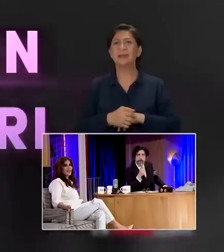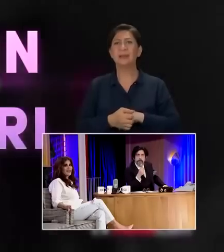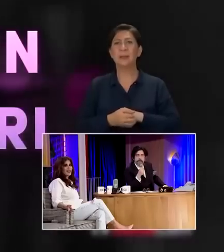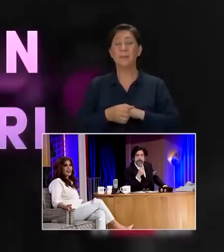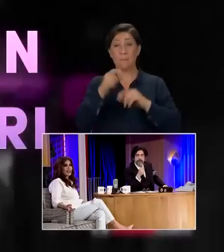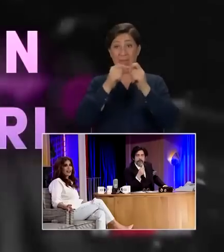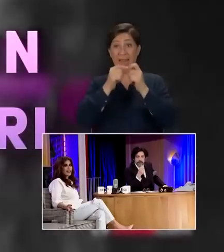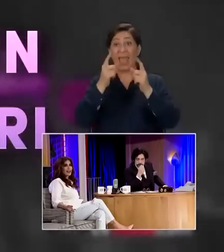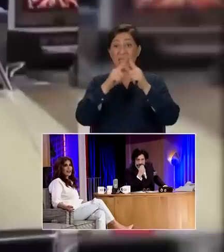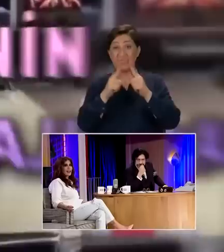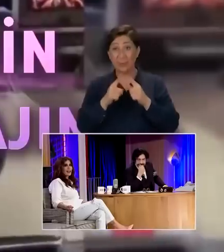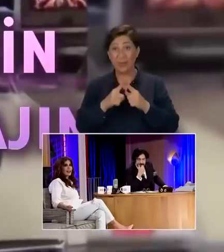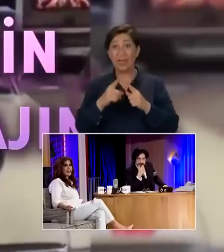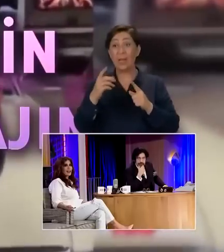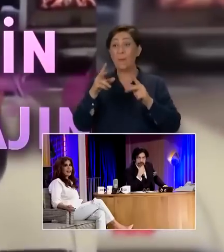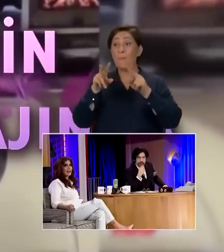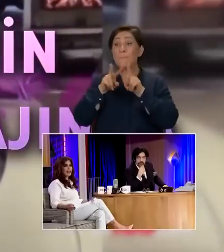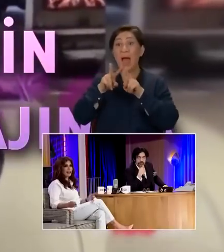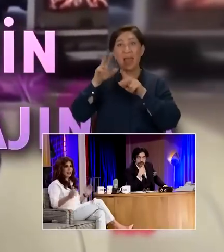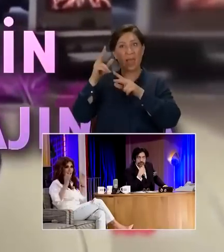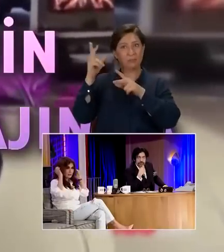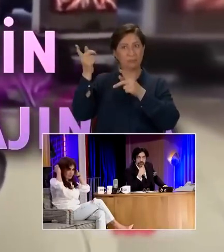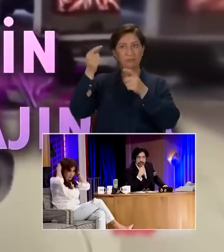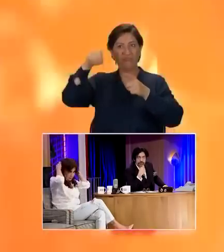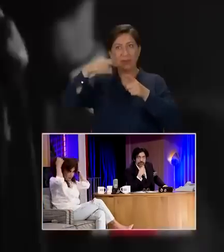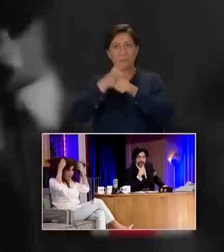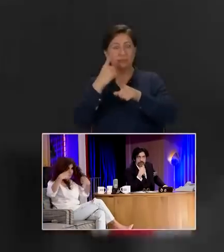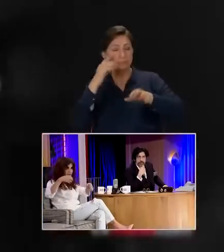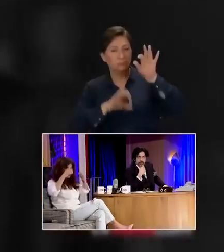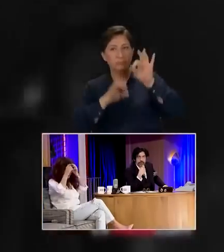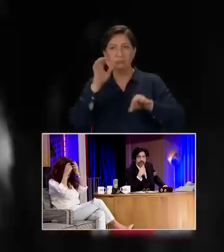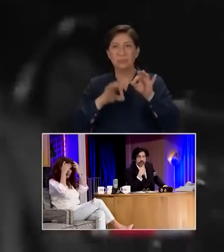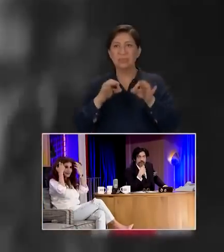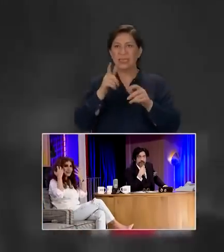görelim? Berkay'ın hesapları Maliye'nin yakın markajında.